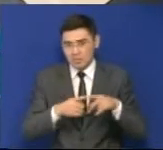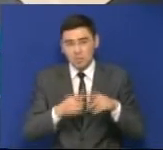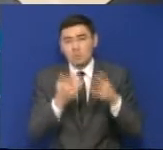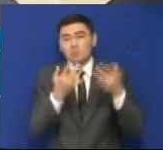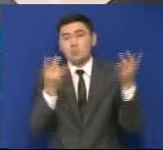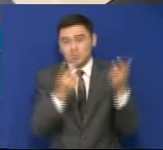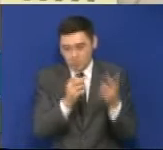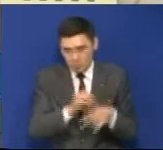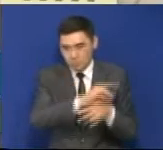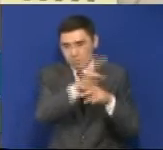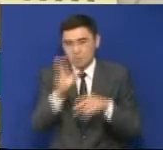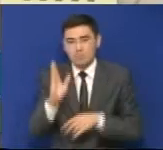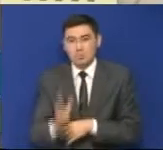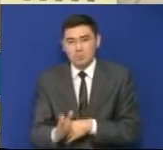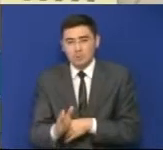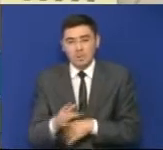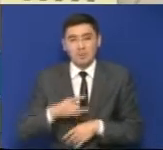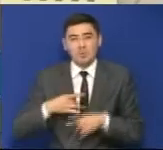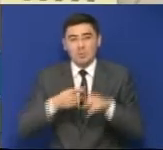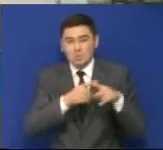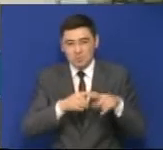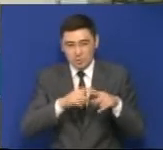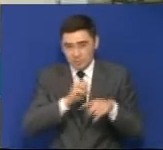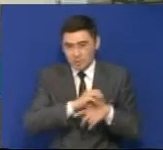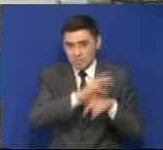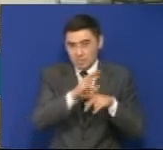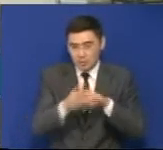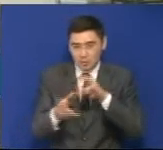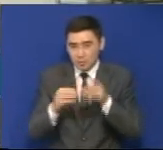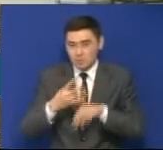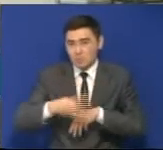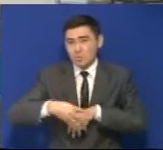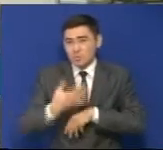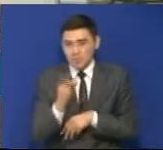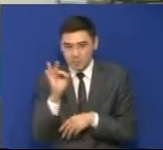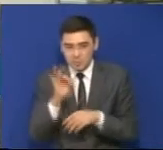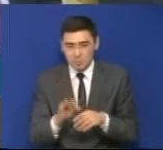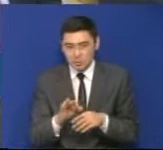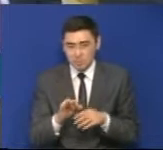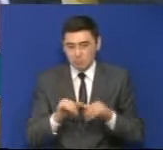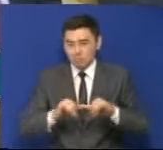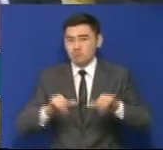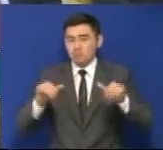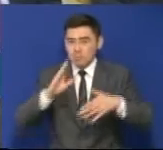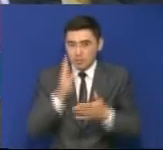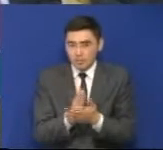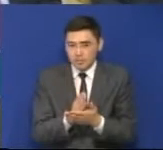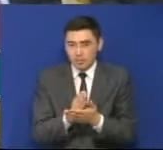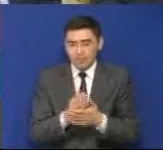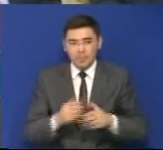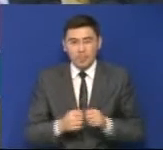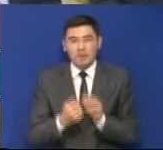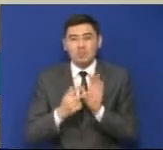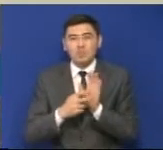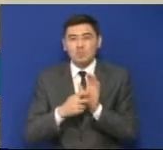соны қамтамасыз етеміз. Қазақстанның Беларусьқа тауар тасымалы соңғы жылдары 45% артқан. Қос ел арасындағы сауда-саттық былтыр 800